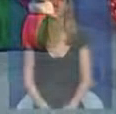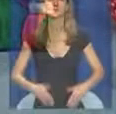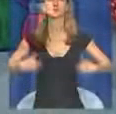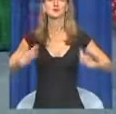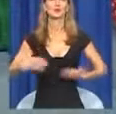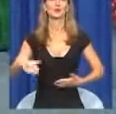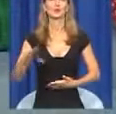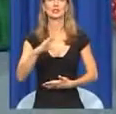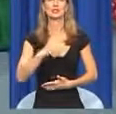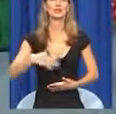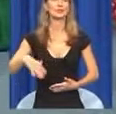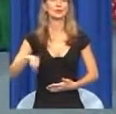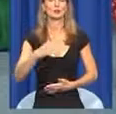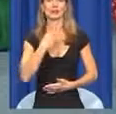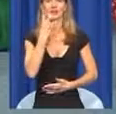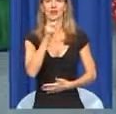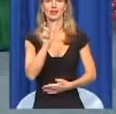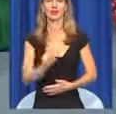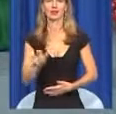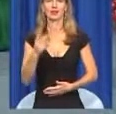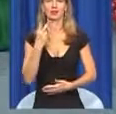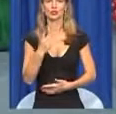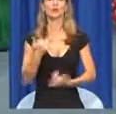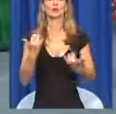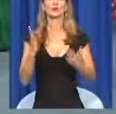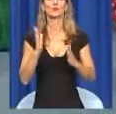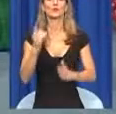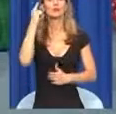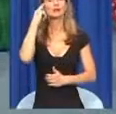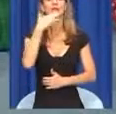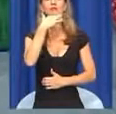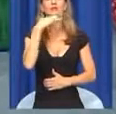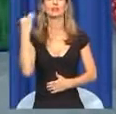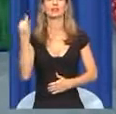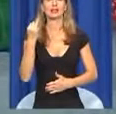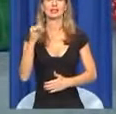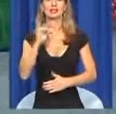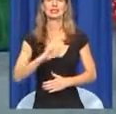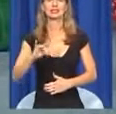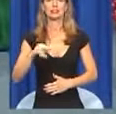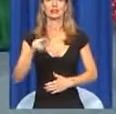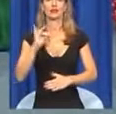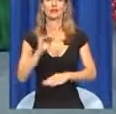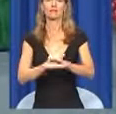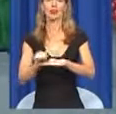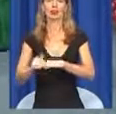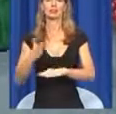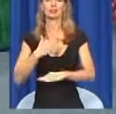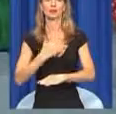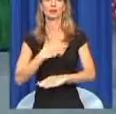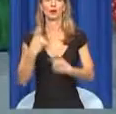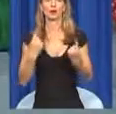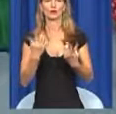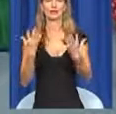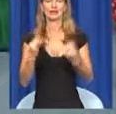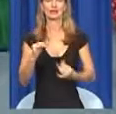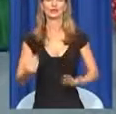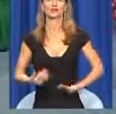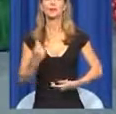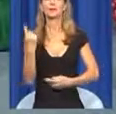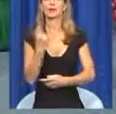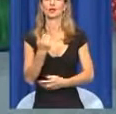Привіт усім нашим телеглядачам. Сьогодні будемо дізнаватися безліч цікавих історій та фактів з нашого будення та життя. І